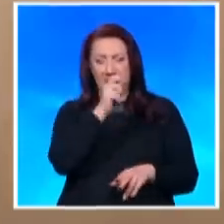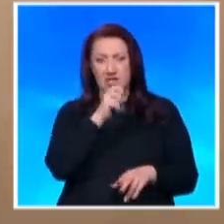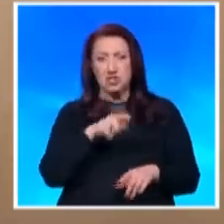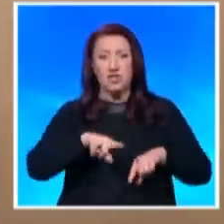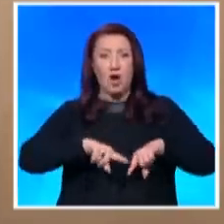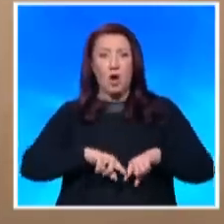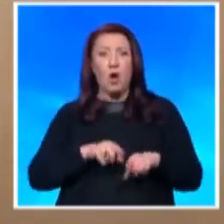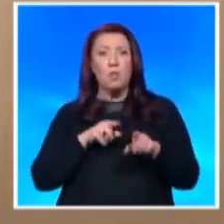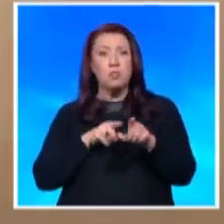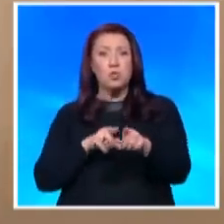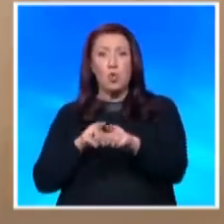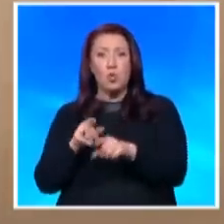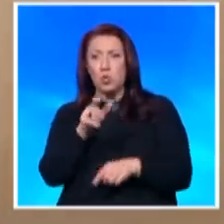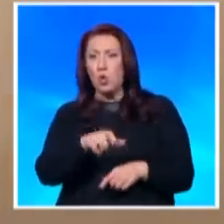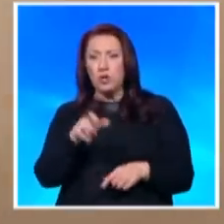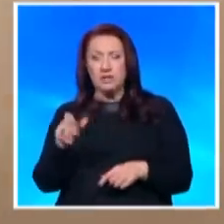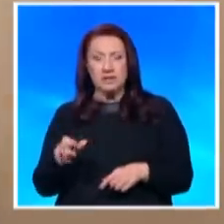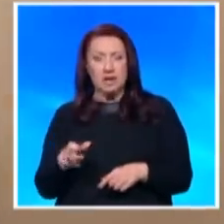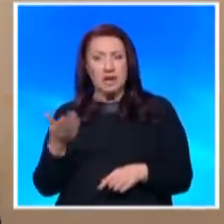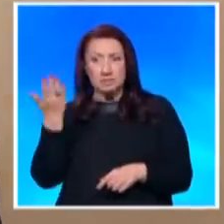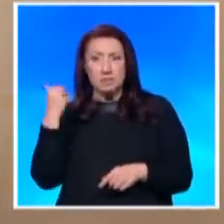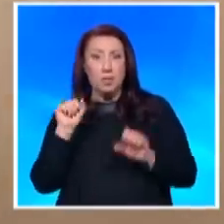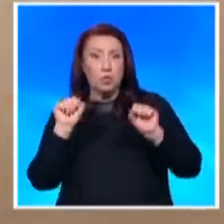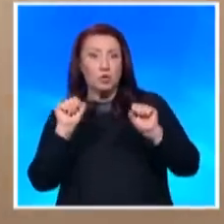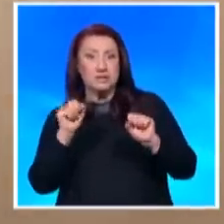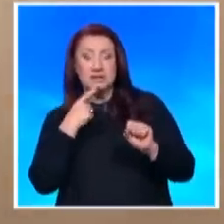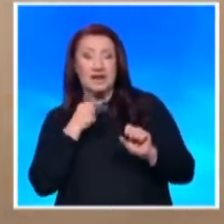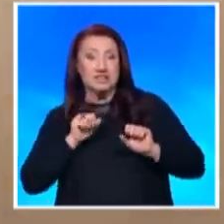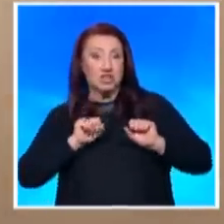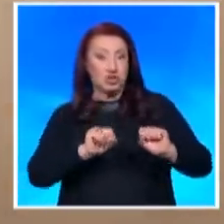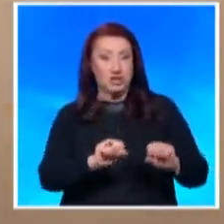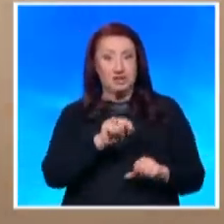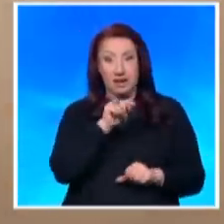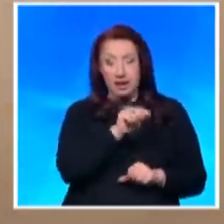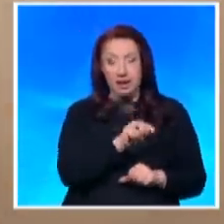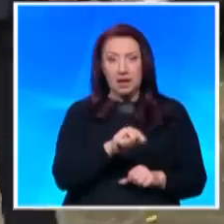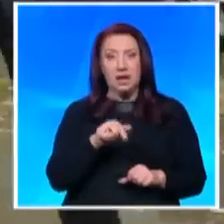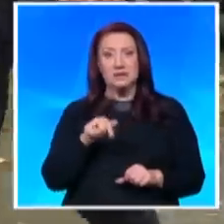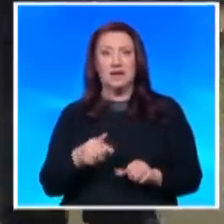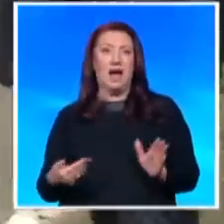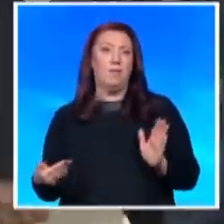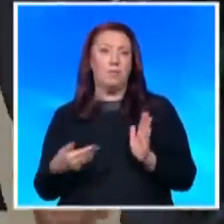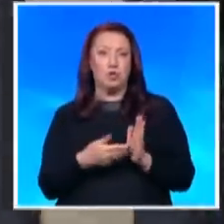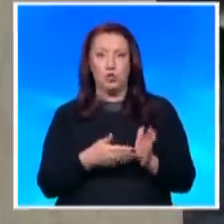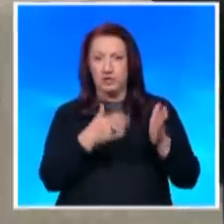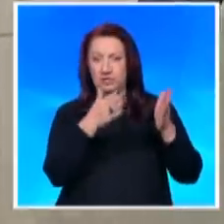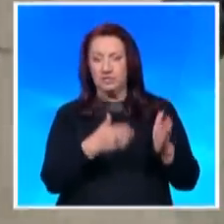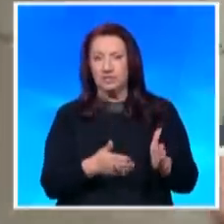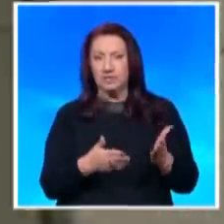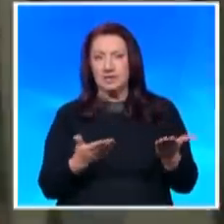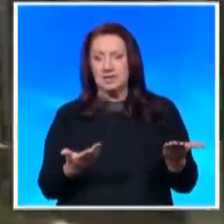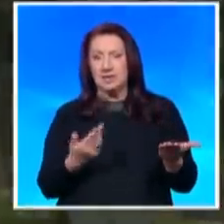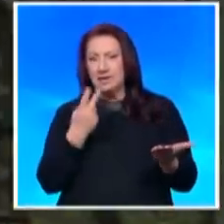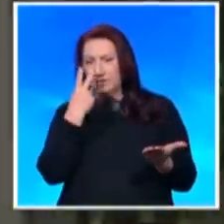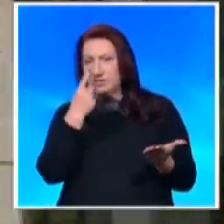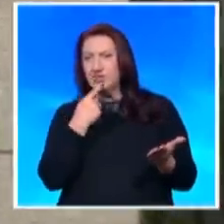защита, изведнъж внесоха искане и цели колективи трудови, които го подкрепяха, сега са срещу него. Едно снемане на завесата и зад завесата